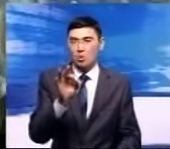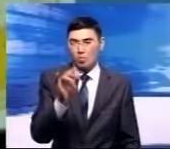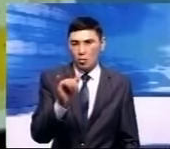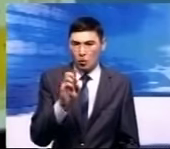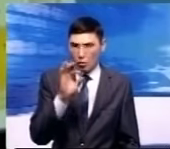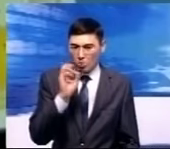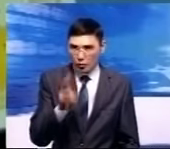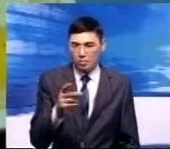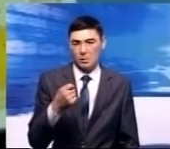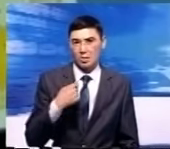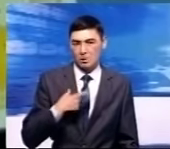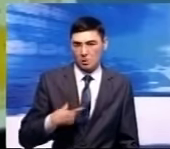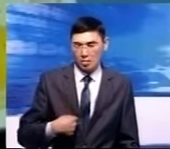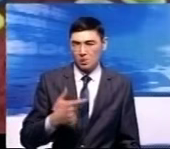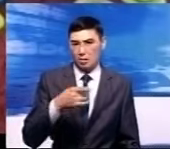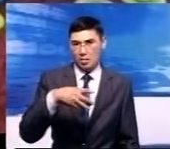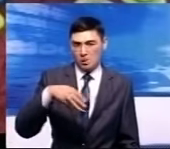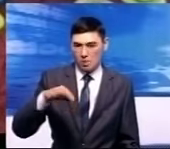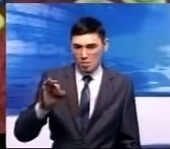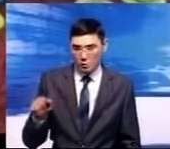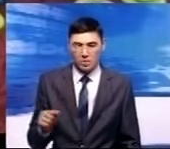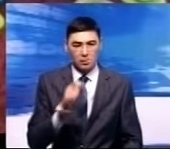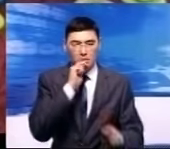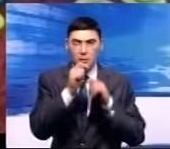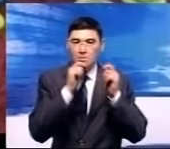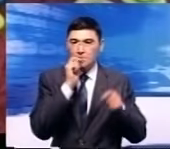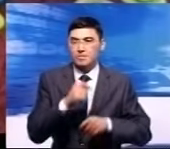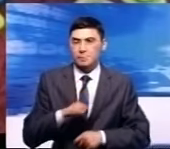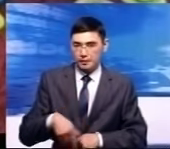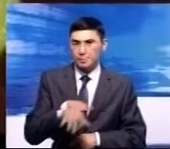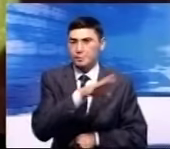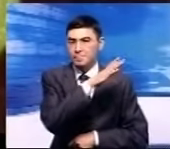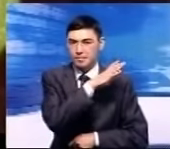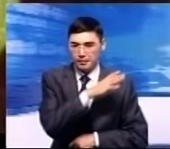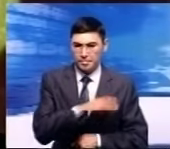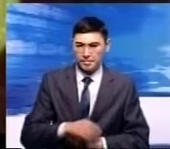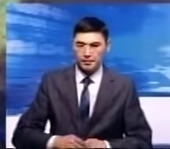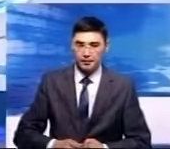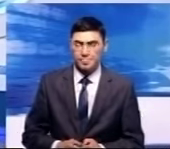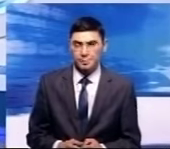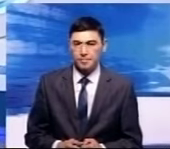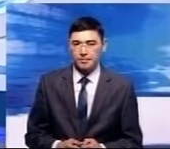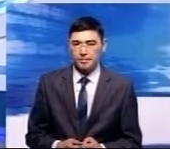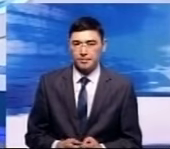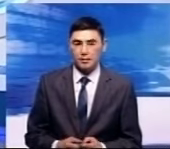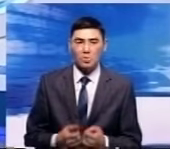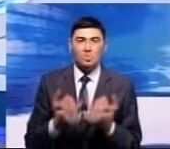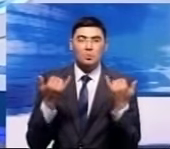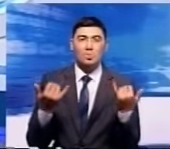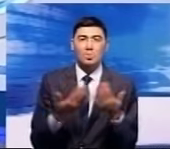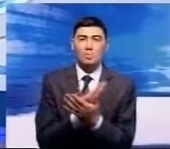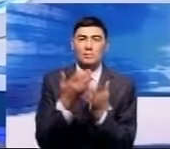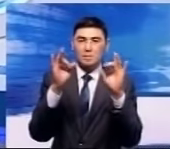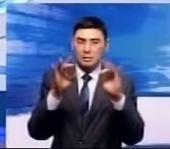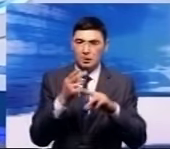и грамотами соответствующих степеней. Самат Секенов, Ернур Калелов, Семей Телеарнасы. Таковы были